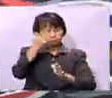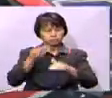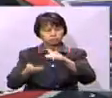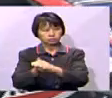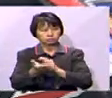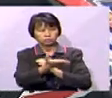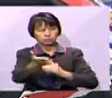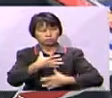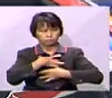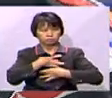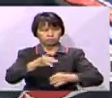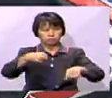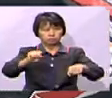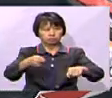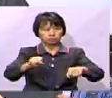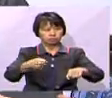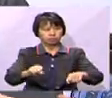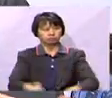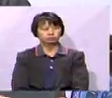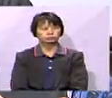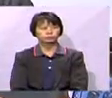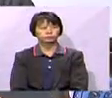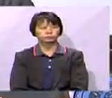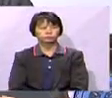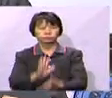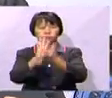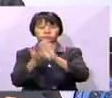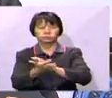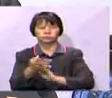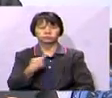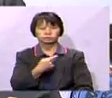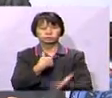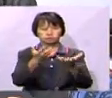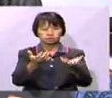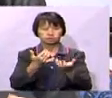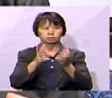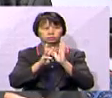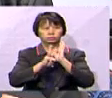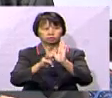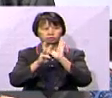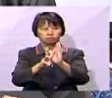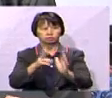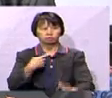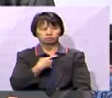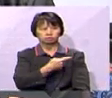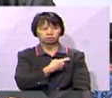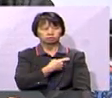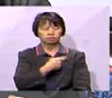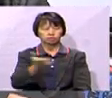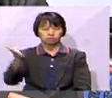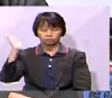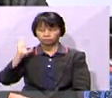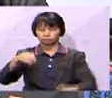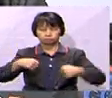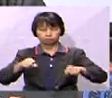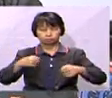kalangan peminat motosikal. Jadi kita nak wakil-wakil kita, iaitu Street Warriors kita ini